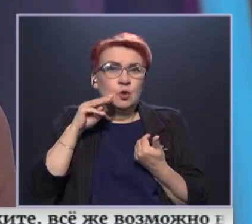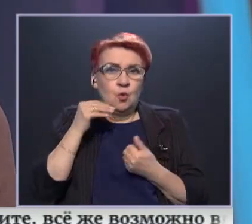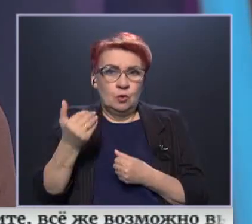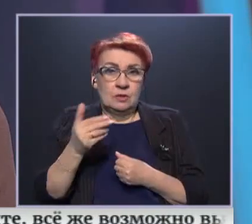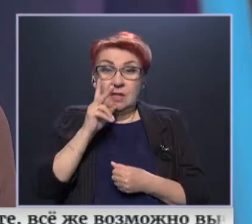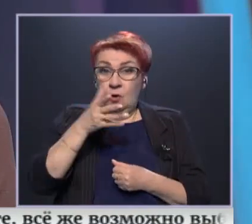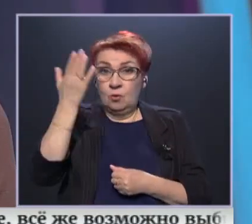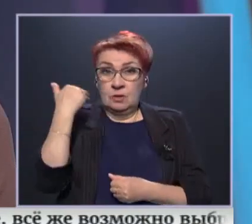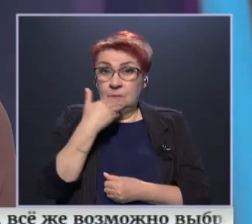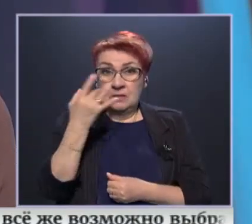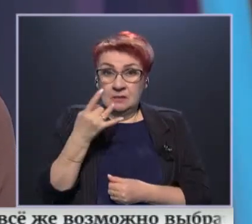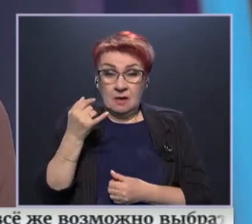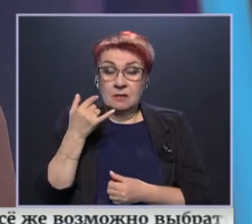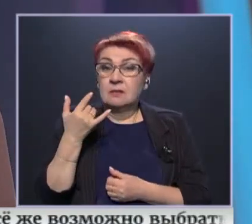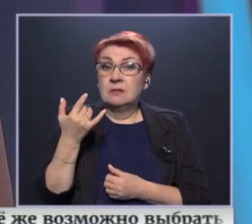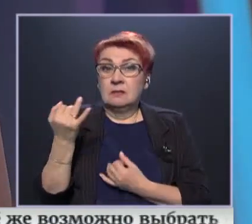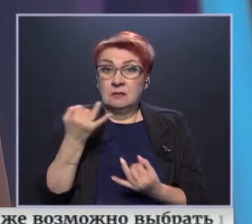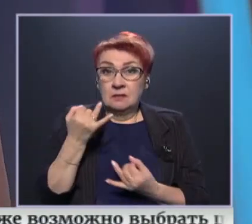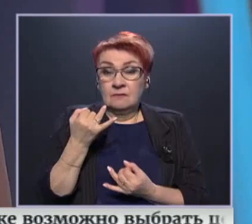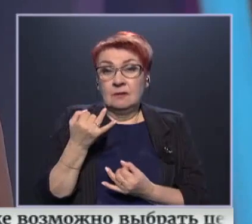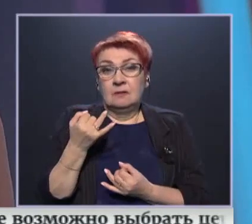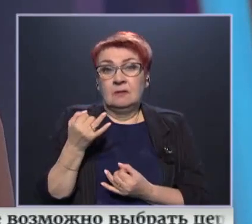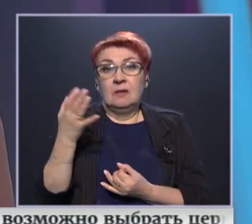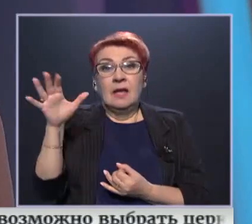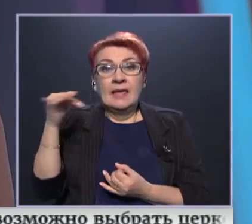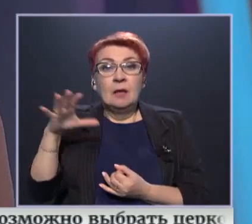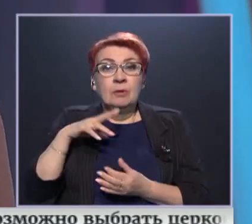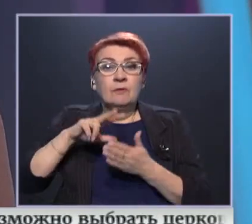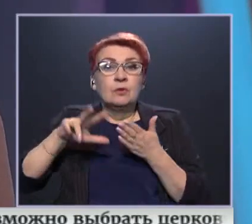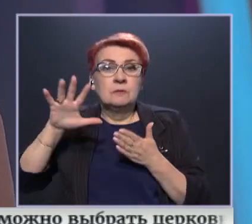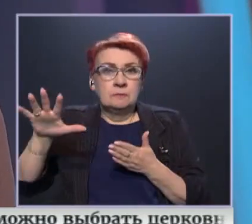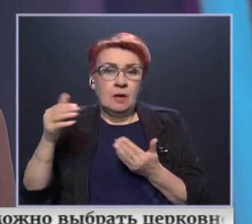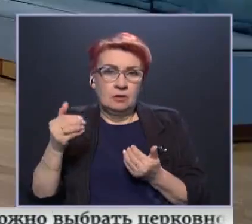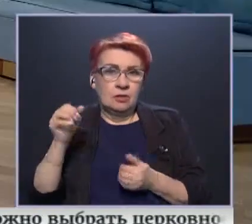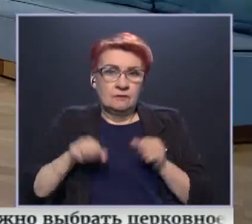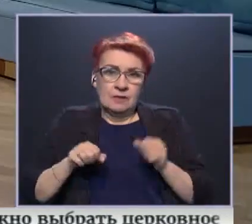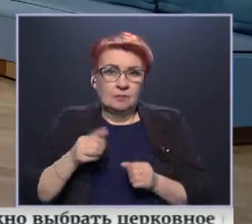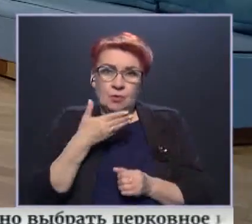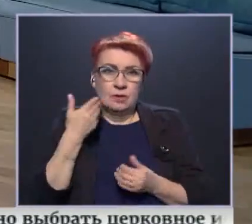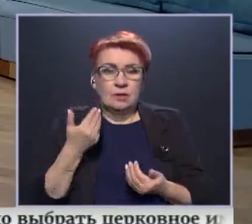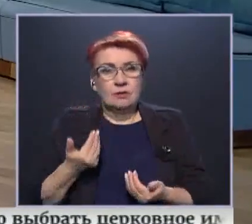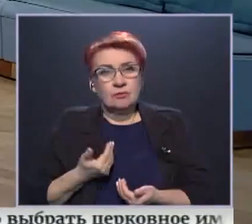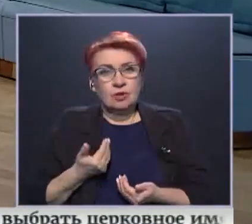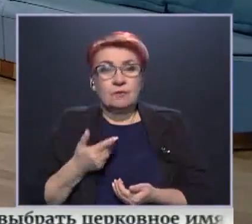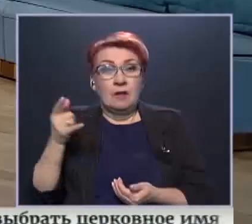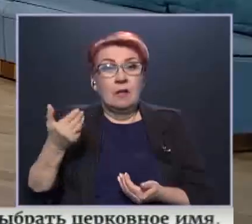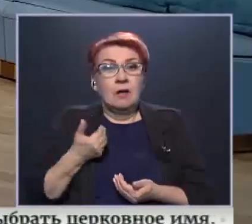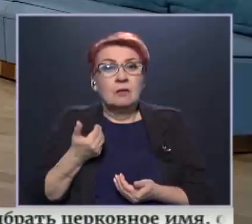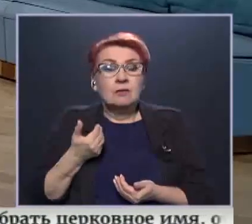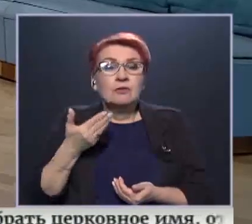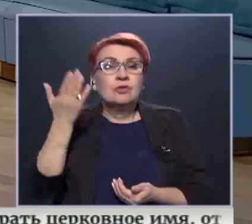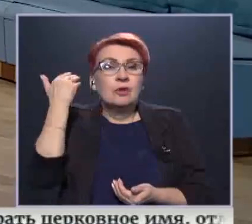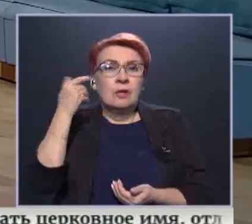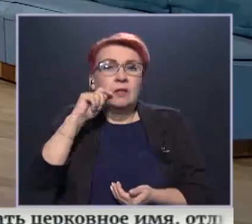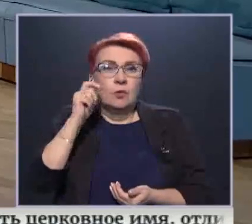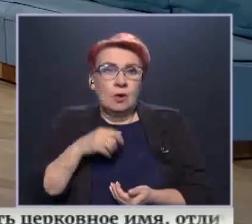3 года назад. Часто созванивались. Ей тогда было 85, а сейчас, боюсь, уже и нет в живых. Жила она или живет на Украине, а сейчас, как вы